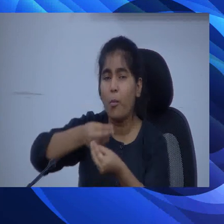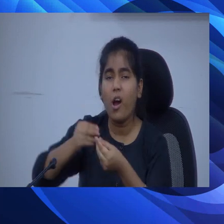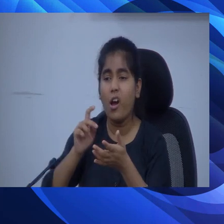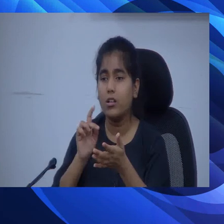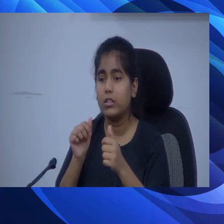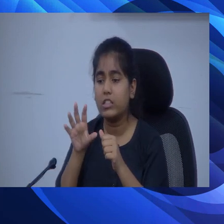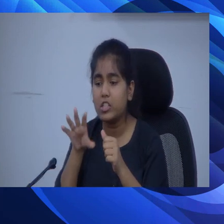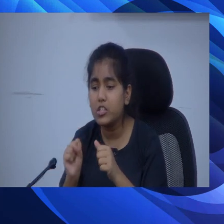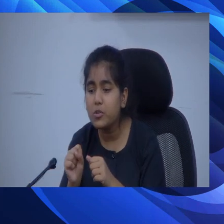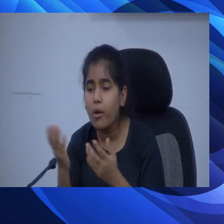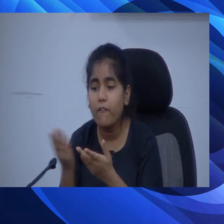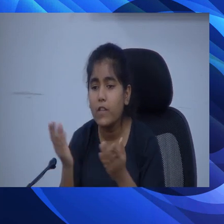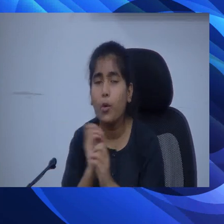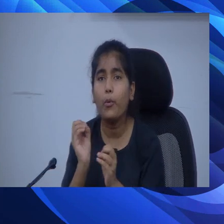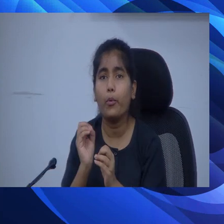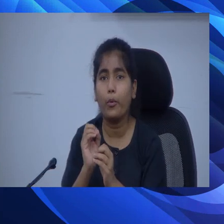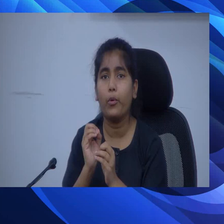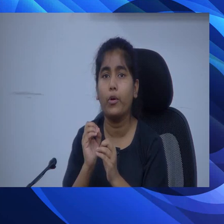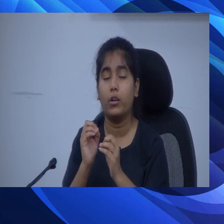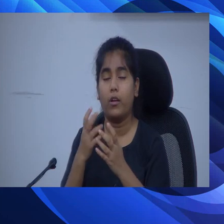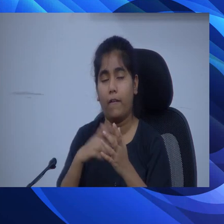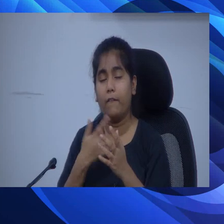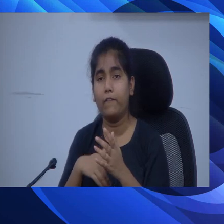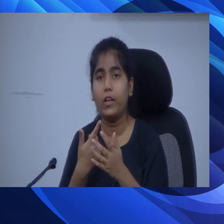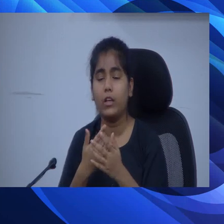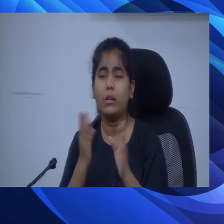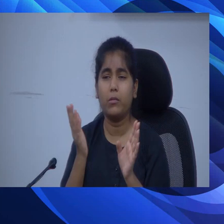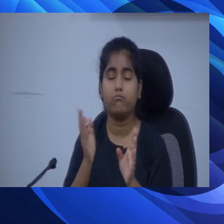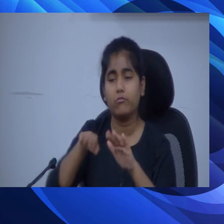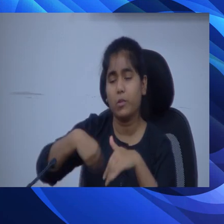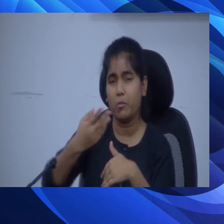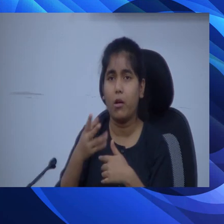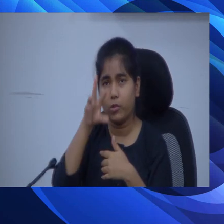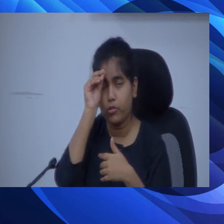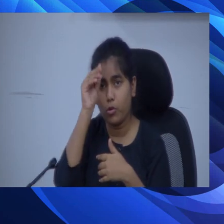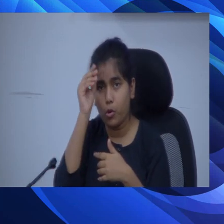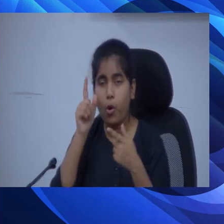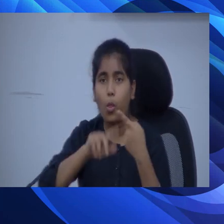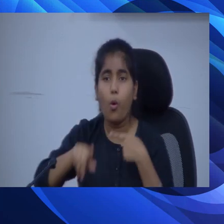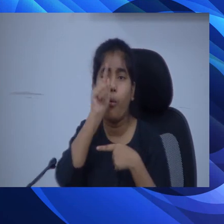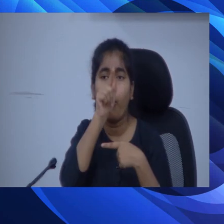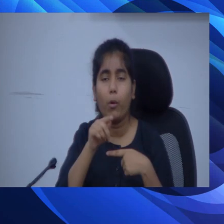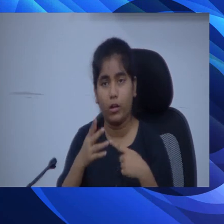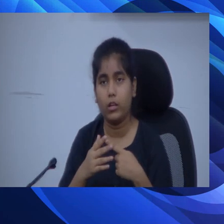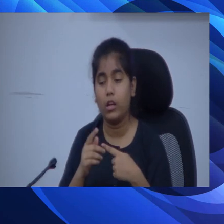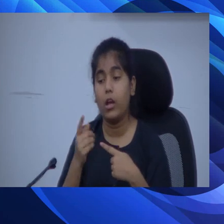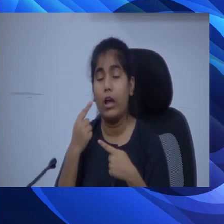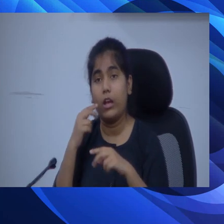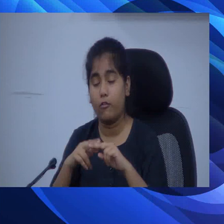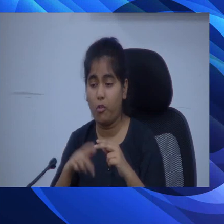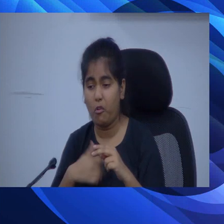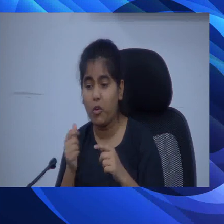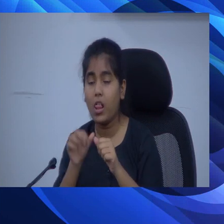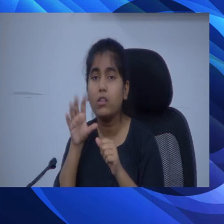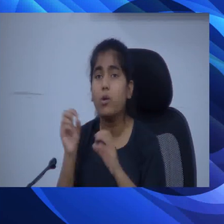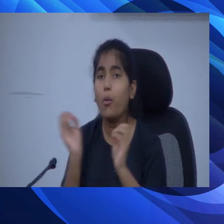ऐसी असुगम्य सुविधा लगती है, जो हम अभी सीखेंगे कि क्या क्या उसके मानक होते हैं असुगम्य वातावरण के, तो उसको आप अपलोड कर